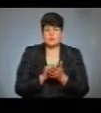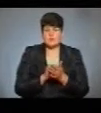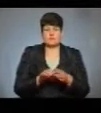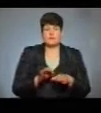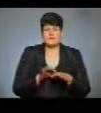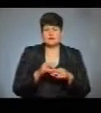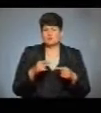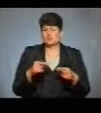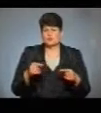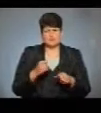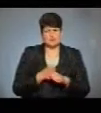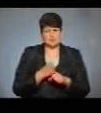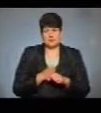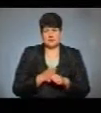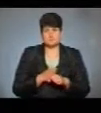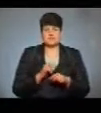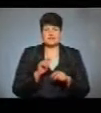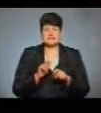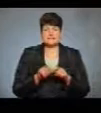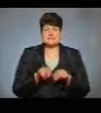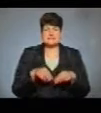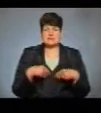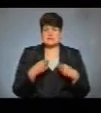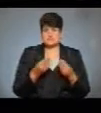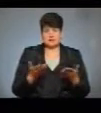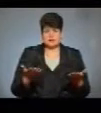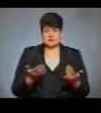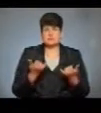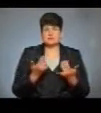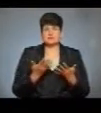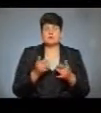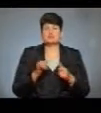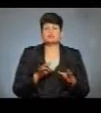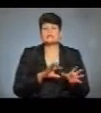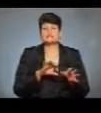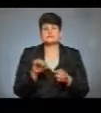проведення будь-яких робіт слідчим ще не надав. Зараз з'ясовуємо, куди їх вивезли і